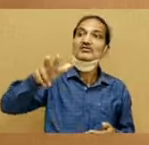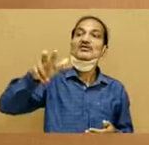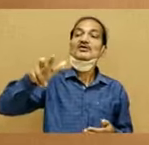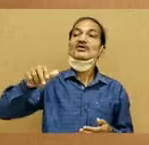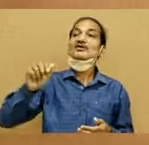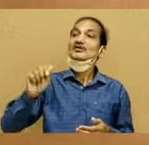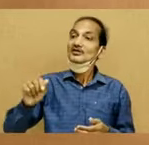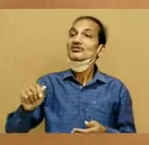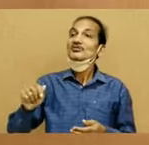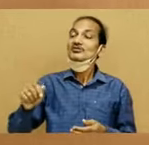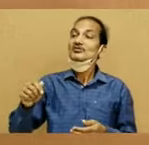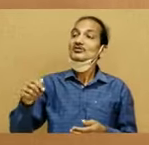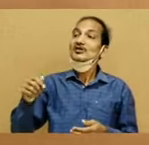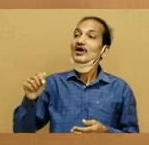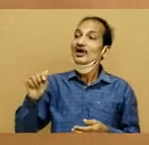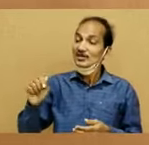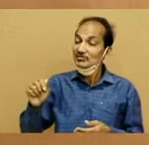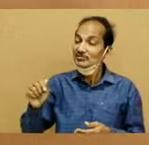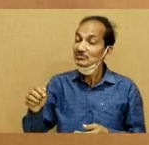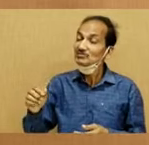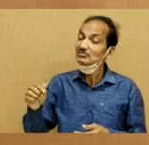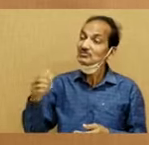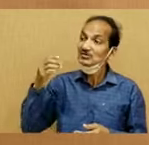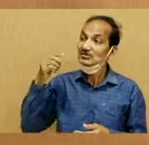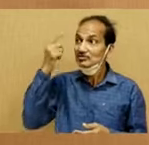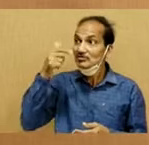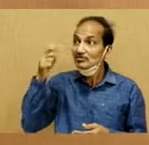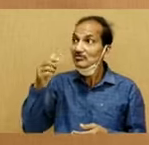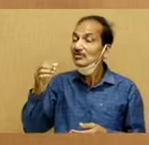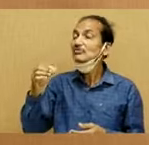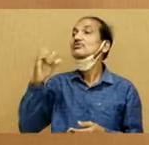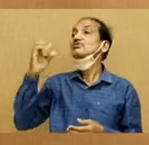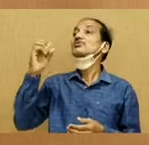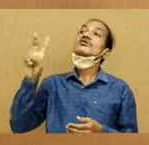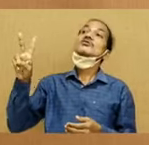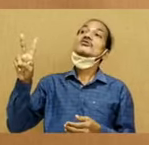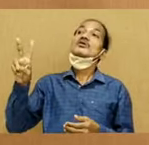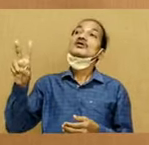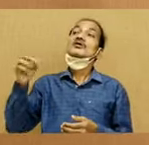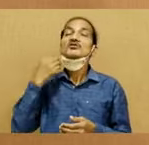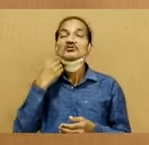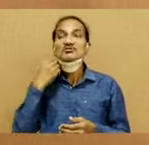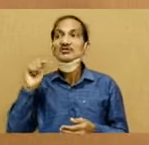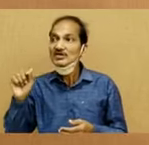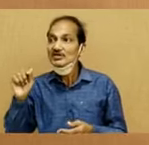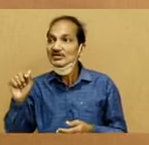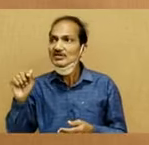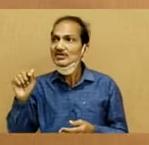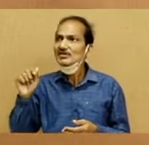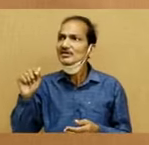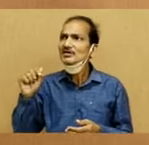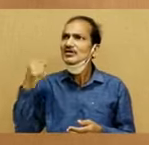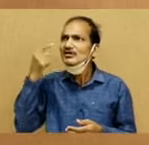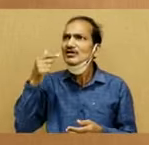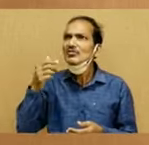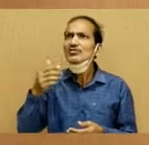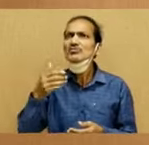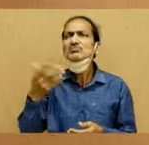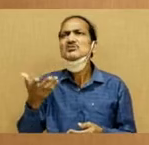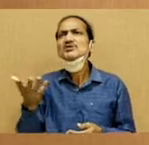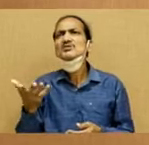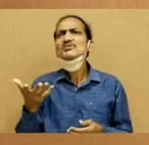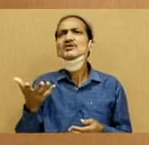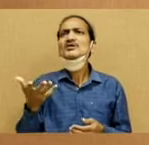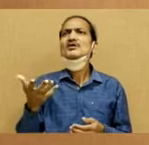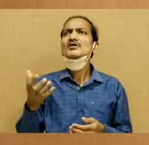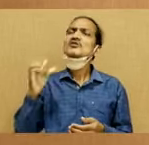ଥରେ ତାହେଲେ ମୋଟାମୋଟି ଧାରଣା ଯେ ତାଙ୍କୁ ଆଉ କରୋନା ହେବ ନାହିଁ। ଯେମିତି ଆମର ସାଧାରଣତଃ ଚିକେନ୍ ପକ୍ସ ହେଲା ପରେ